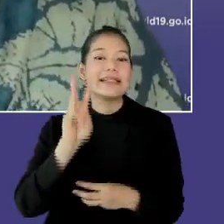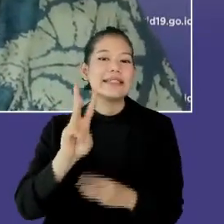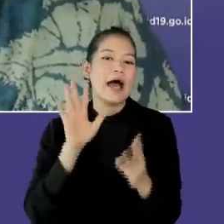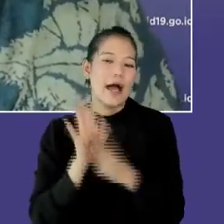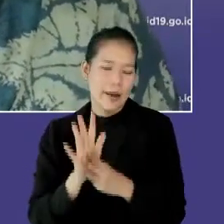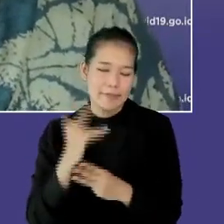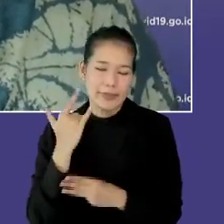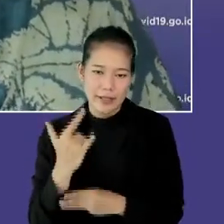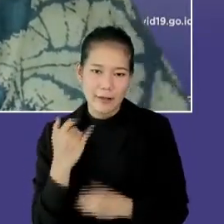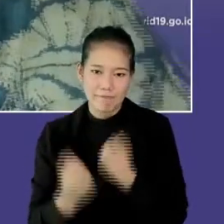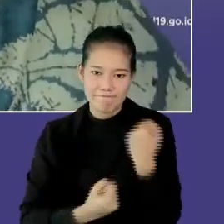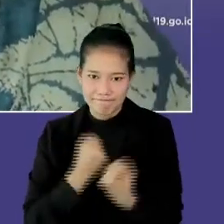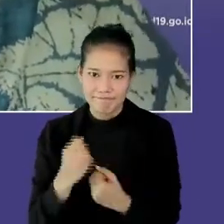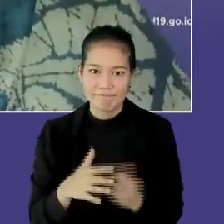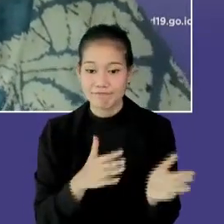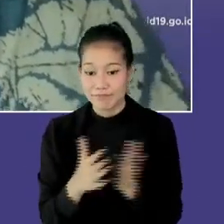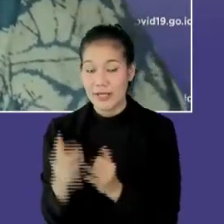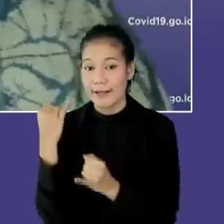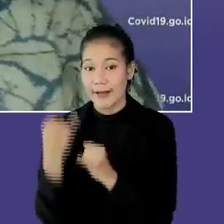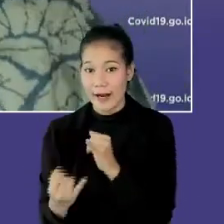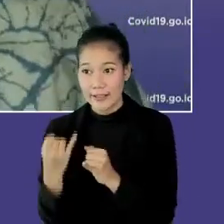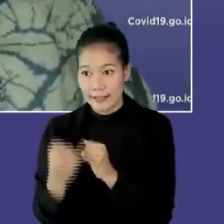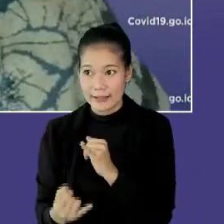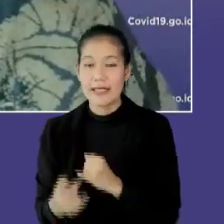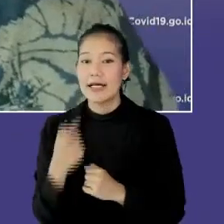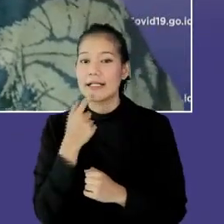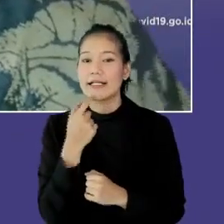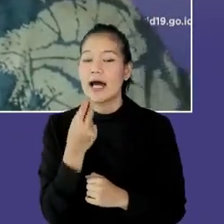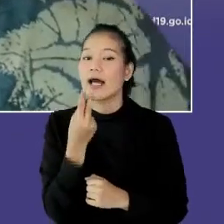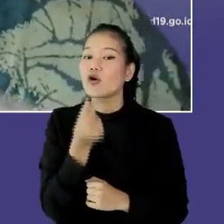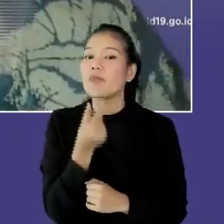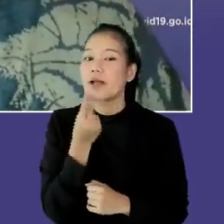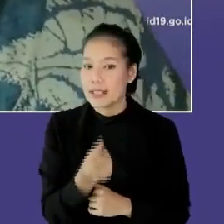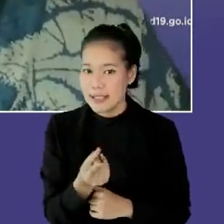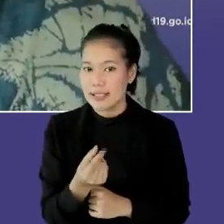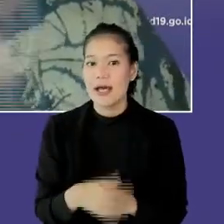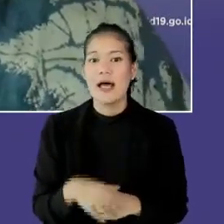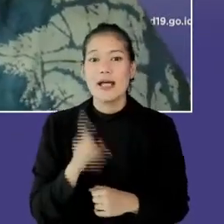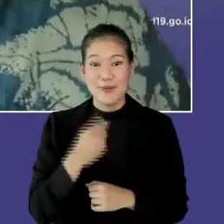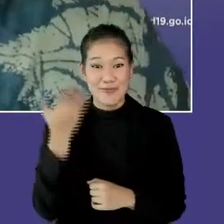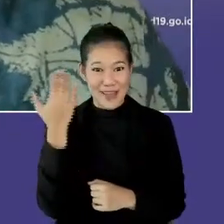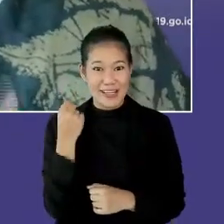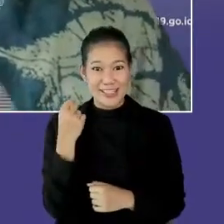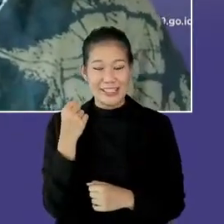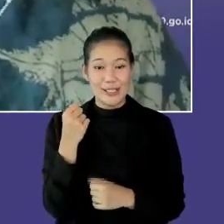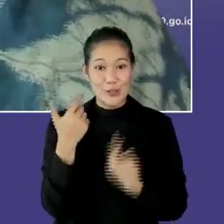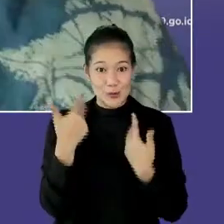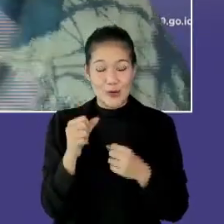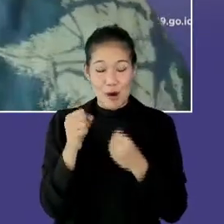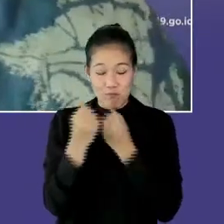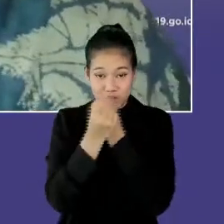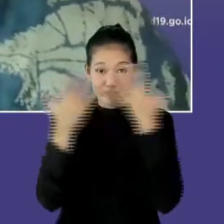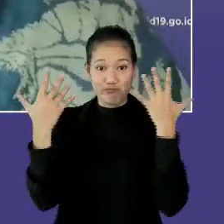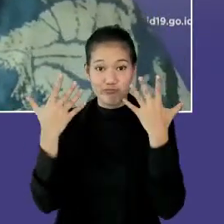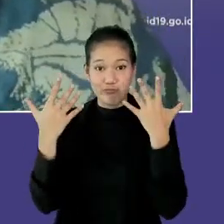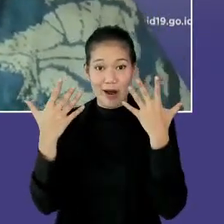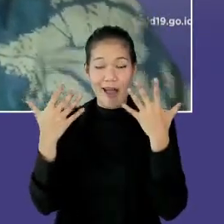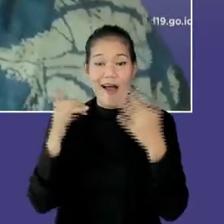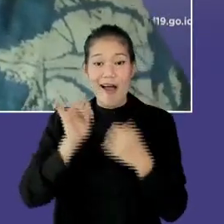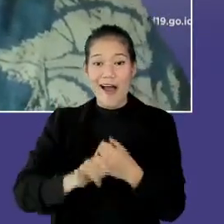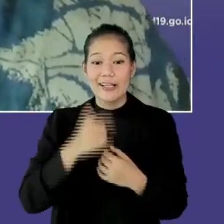harus dilaksanakan. Kita masuk ke slide terakhir mungkin, sudah langsung ke rekomendasi. Karena gambarannya sudah kita dapatkan lah ya, pelajarannya nih